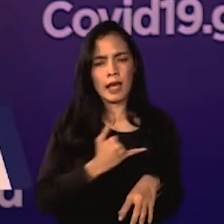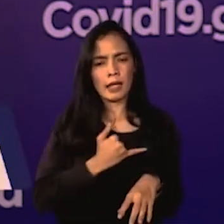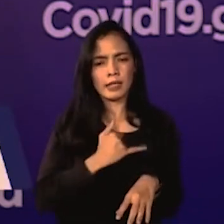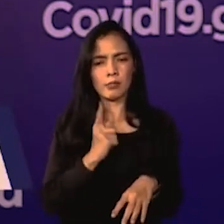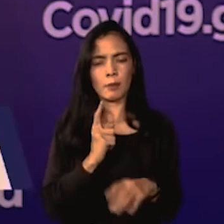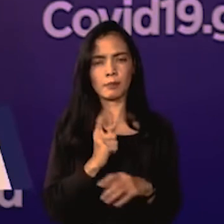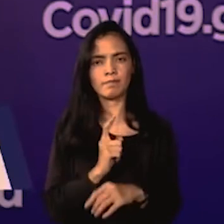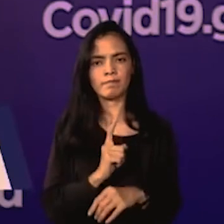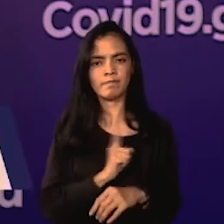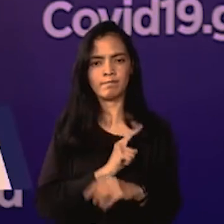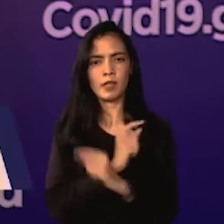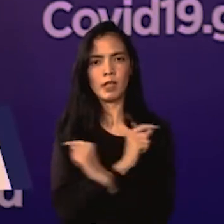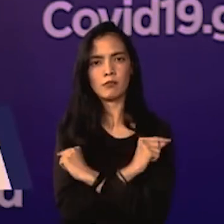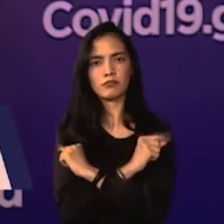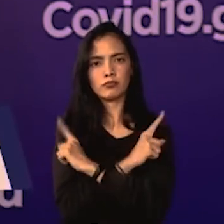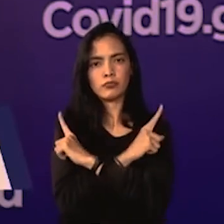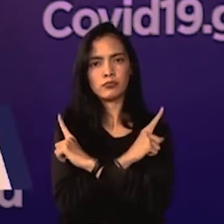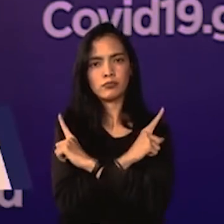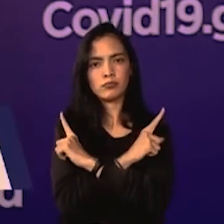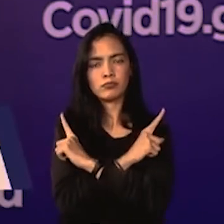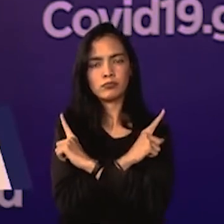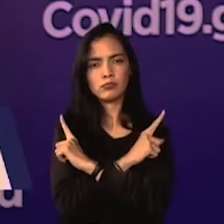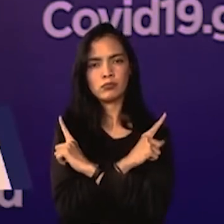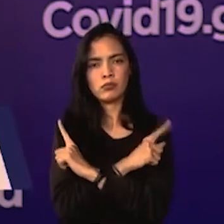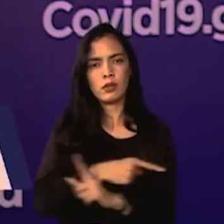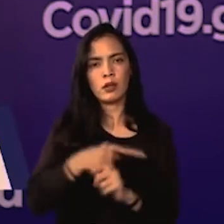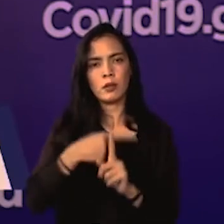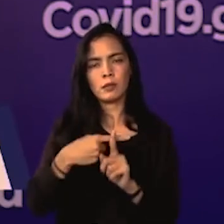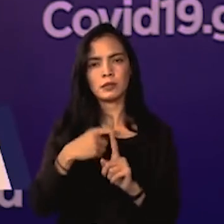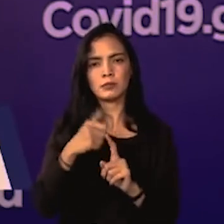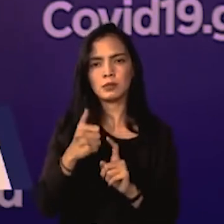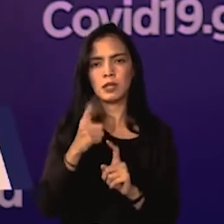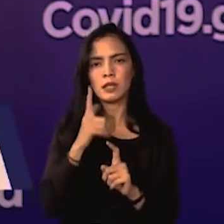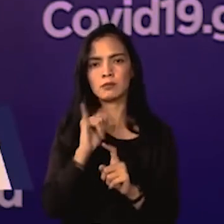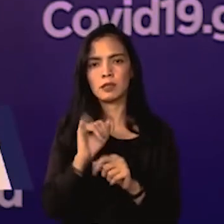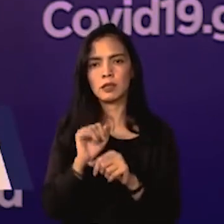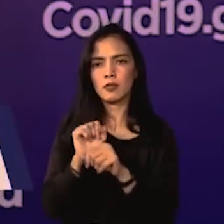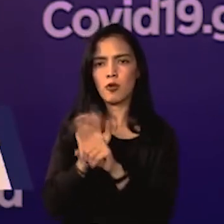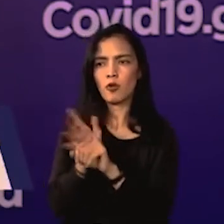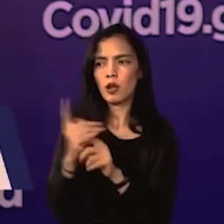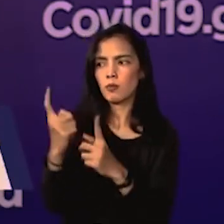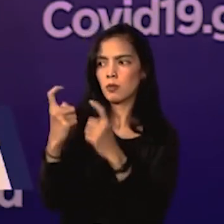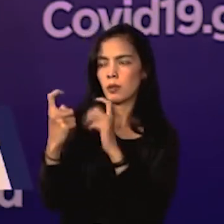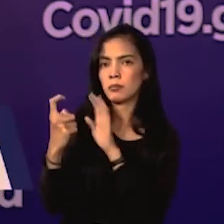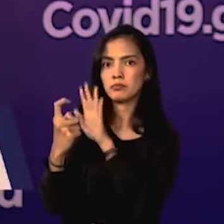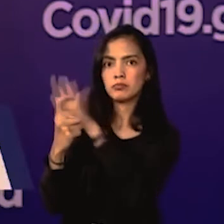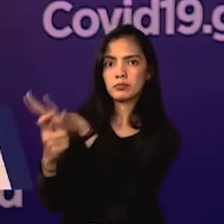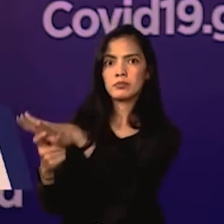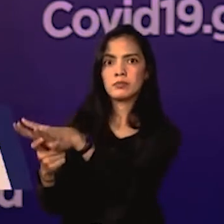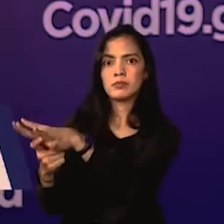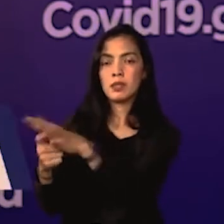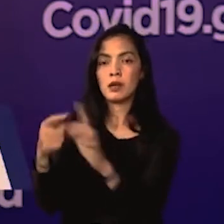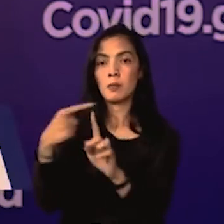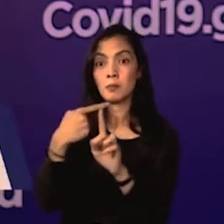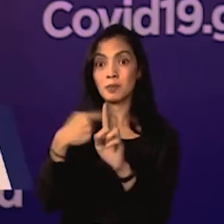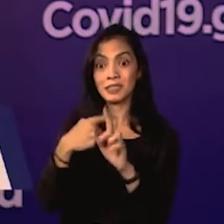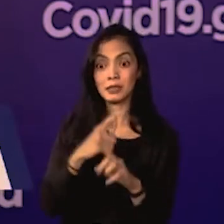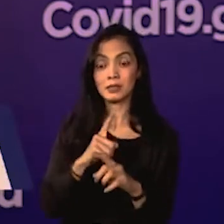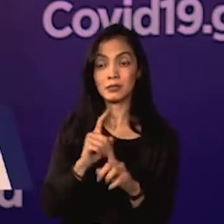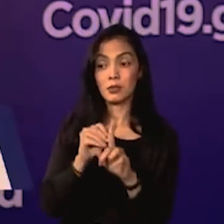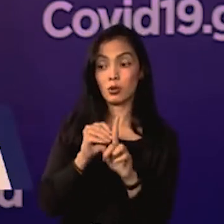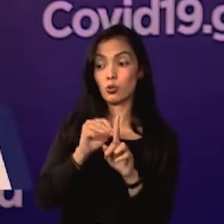karena imunitas kita meningkat dan kita bisa terhindar dari COVID-19 dan tidak menularkan